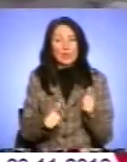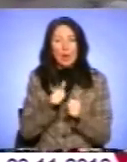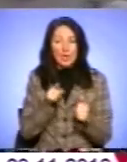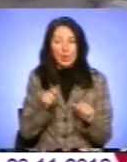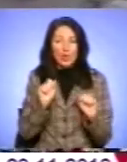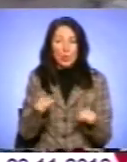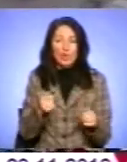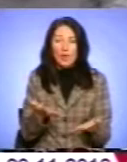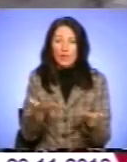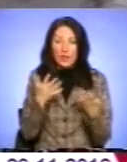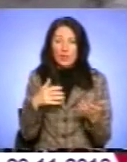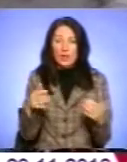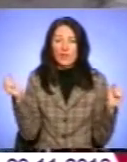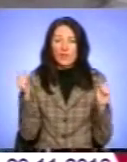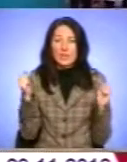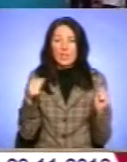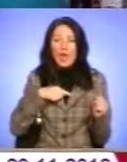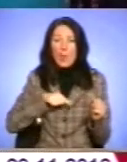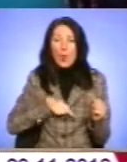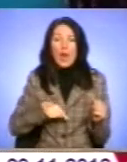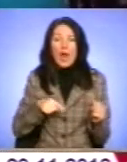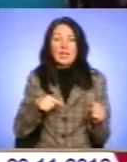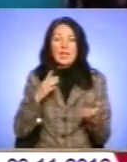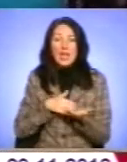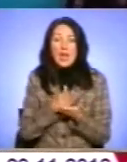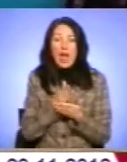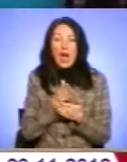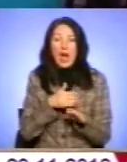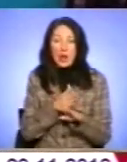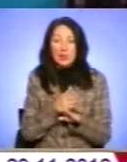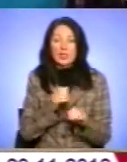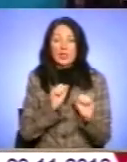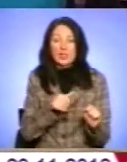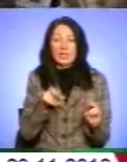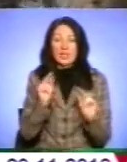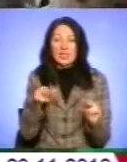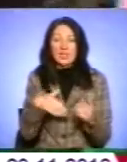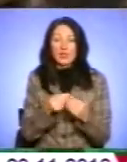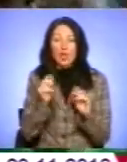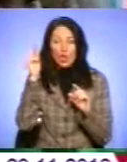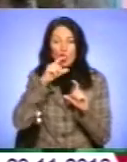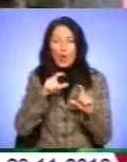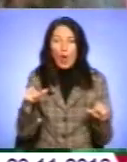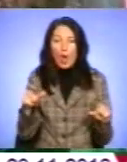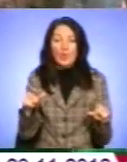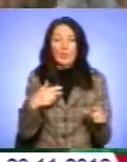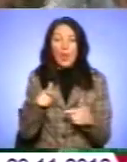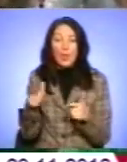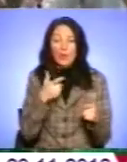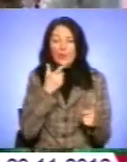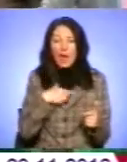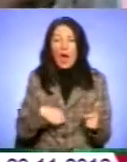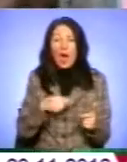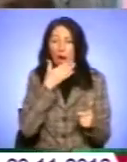тут можна виявити фізичні та морально-вольові якості, захистити честь своєї школи. Завжди поводиться гарно, і тому мене взяли на